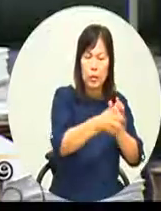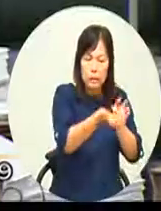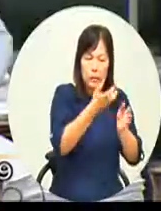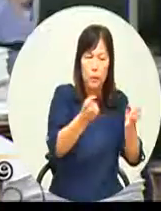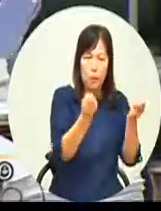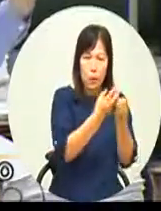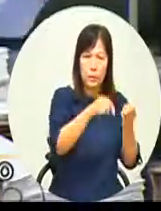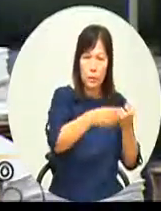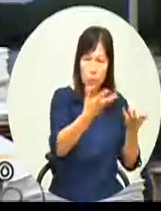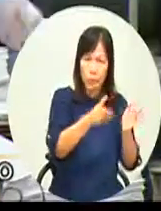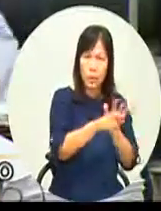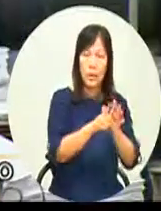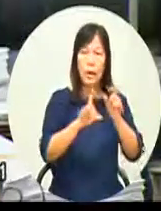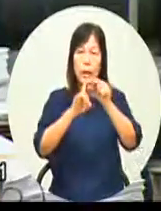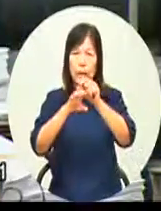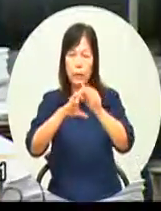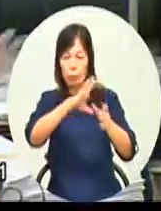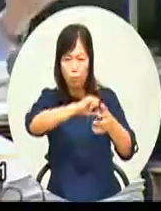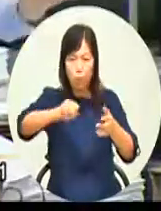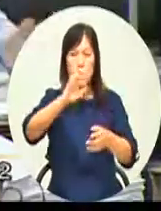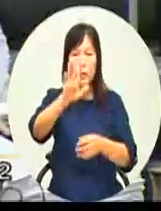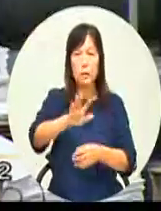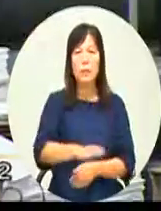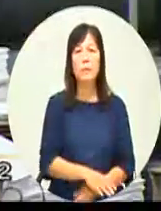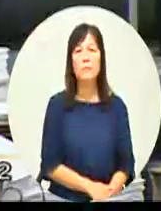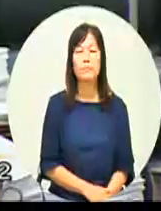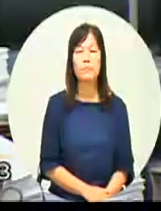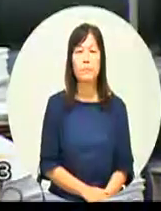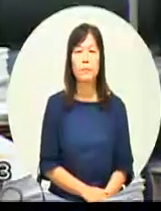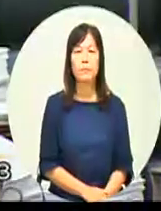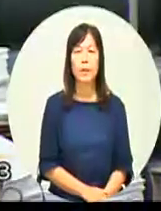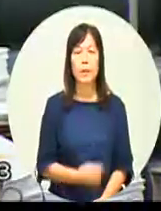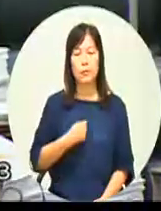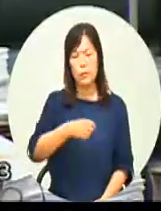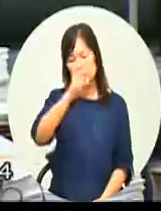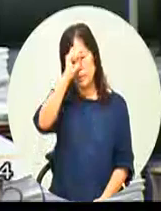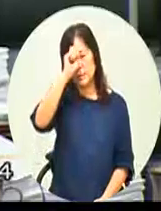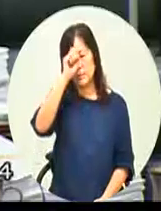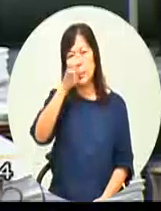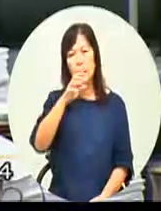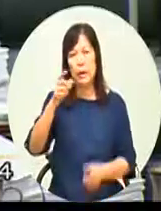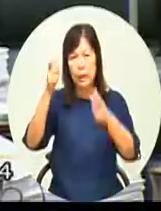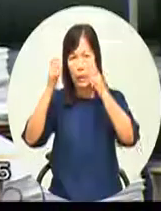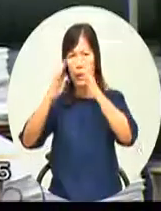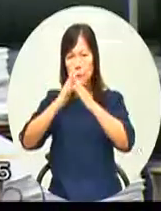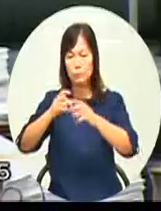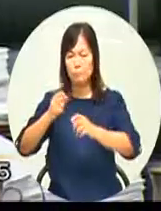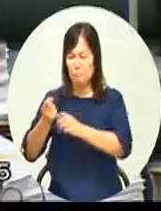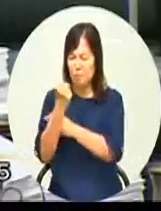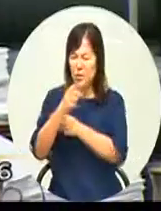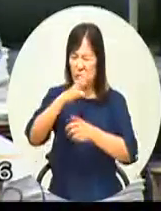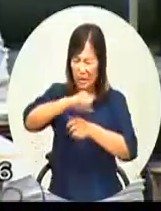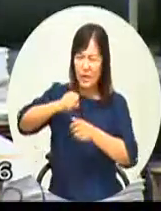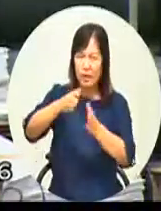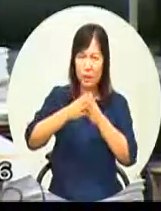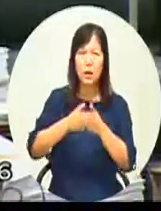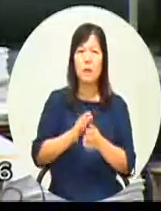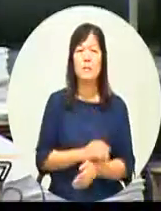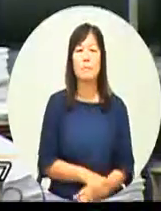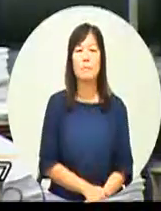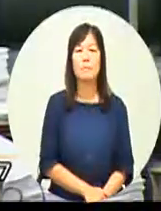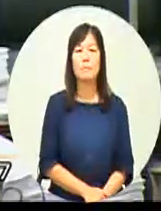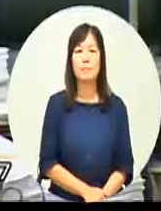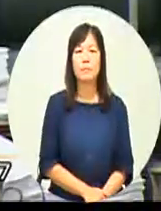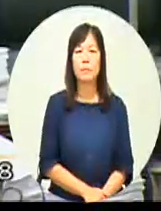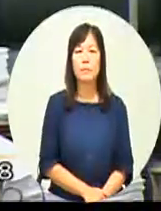时候，台中马上去抢了哈，马上去抢资源。我期待哈，高雄市要更积极的去抢这一个资源。所以我